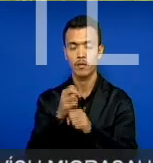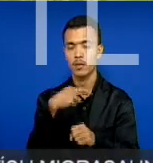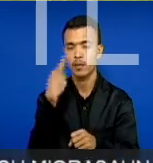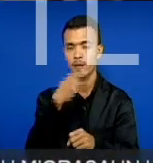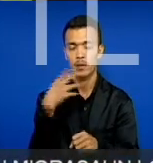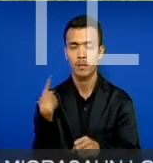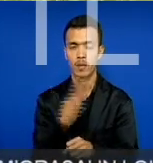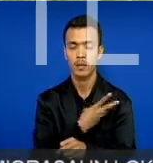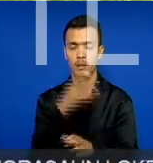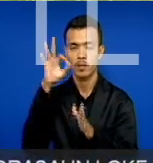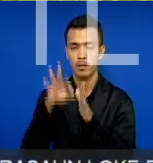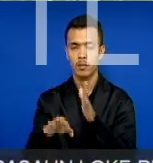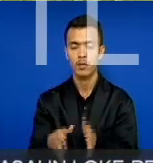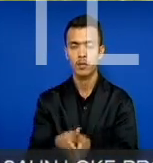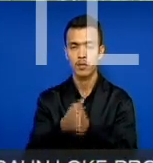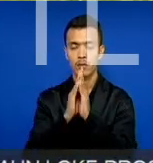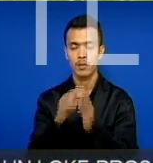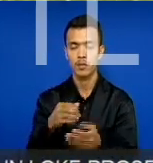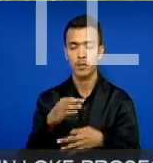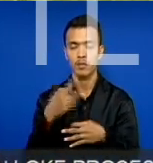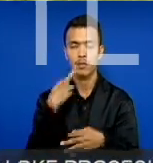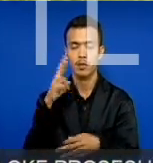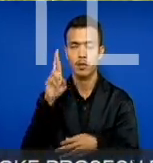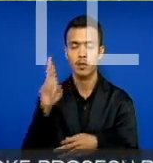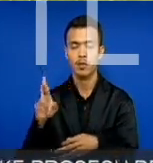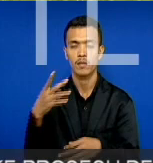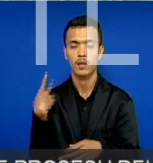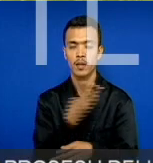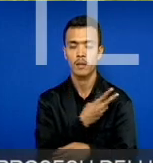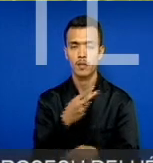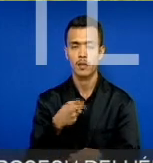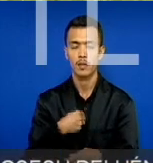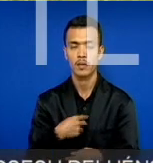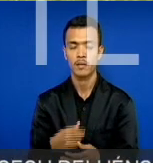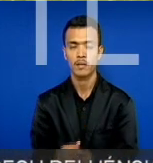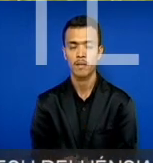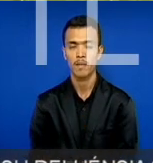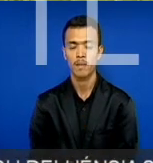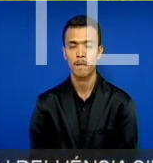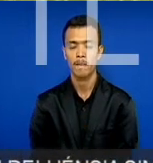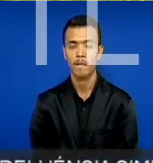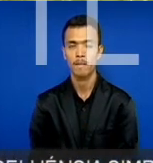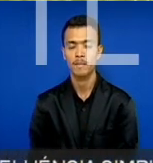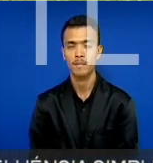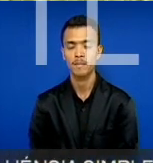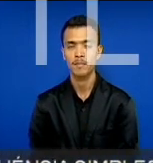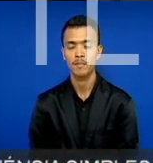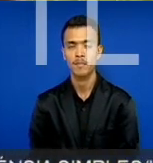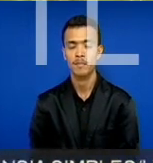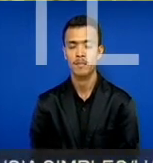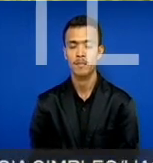parte kompetente atu taumatan ba resolve netik amin isitu saun. Tu ya teh onan takam membantu mang kaita ilof